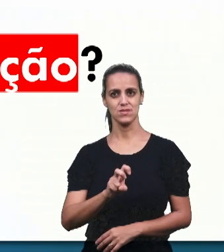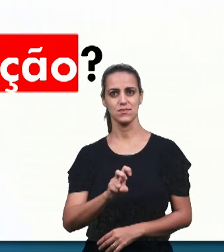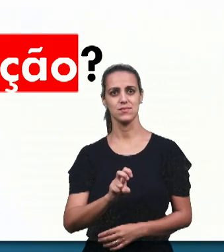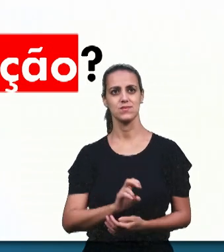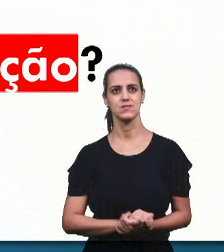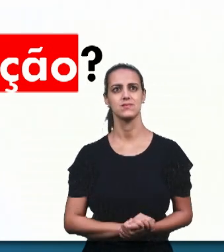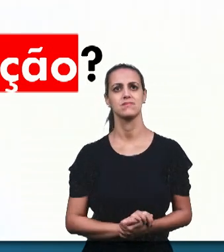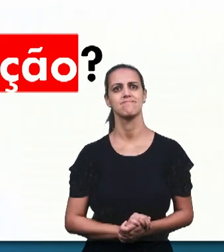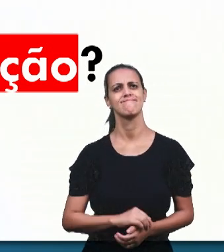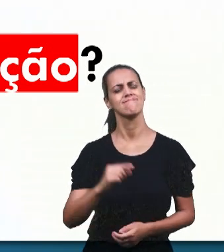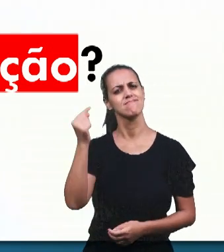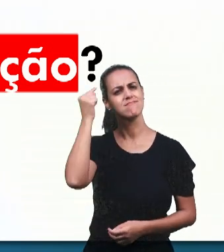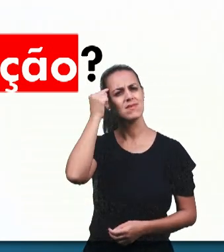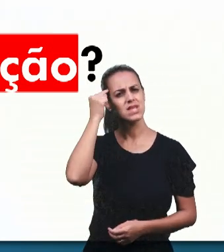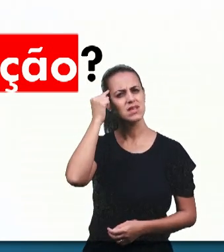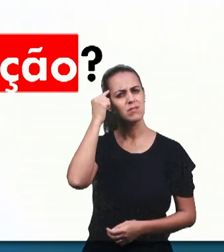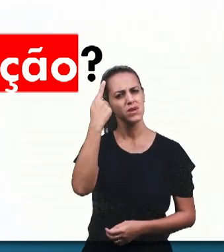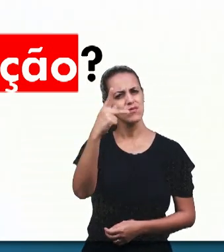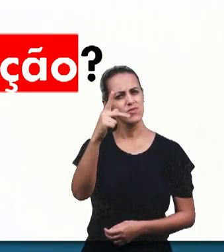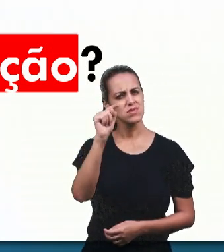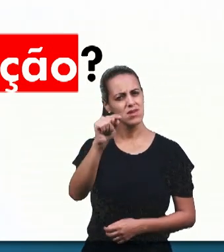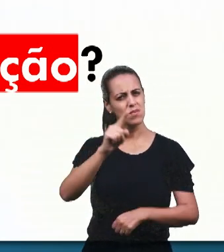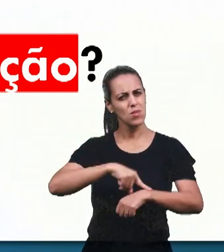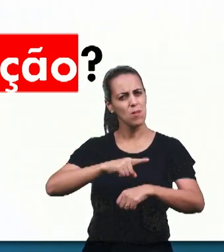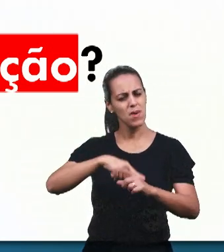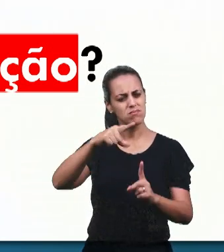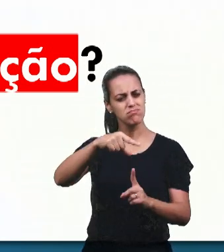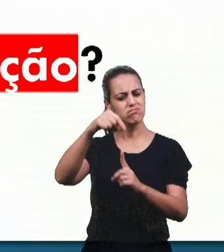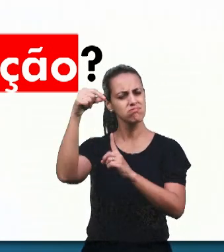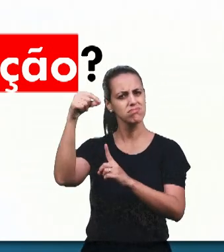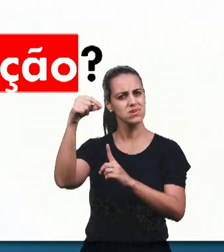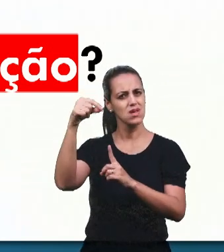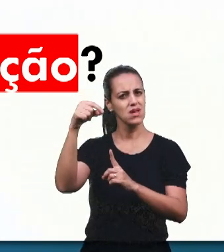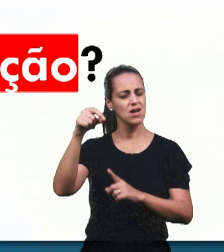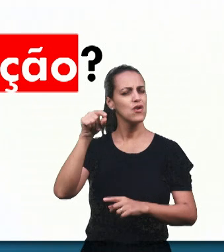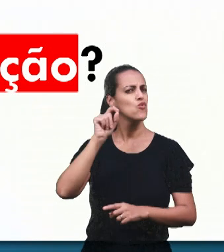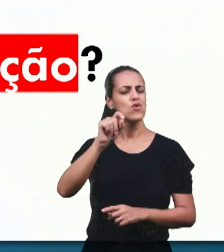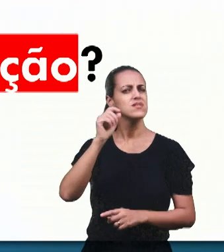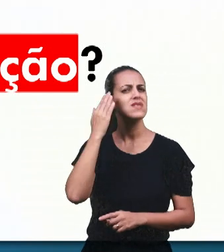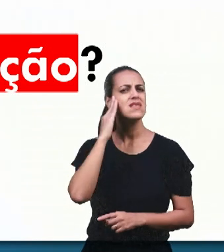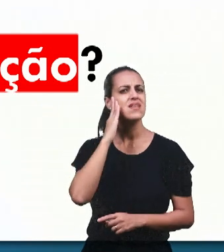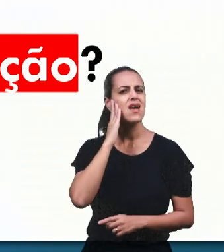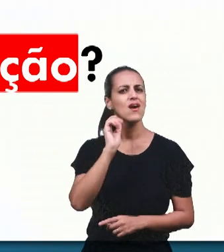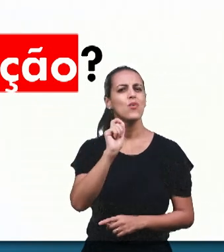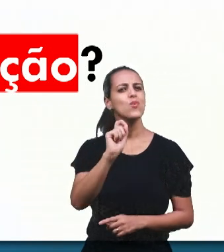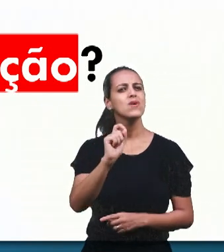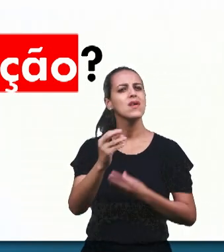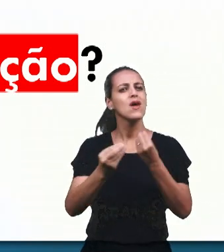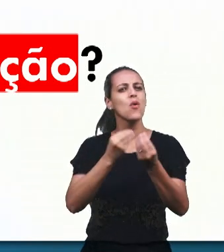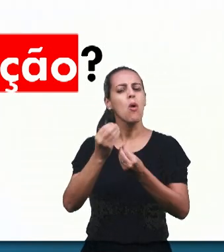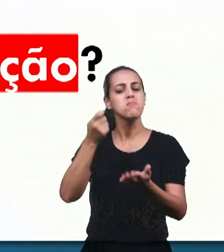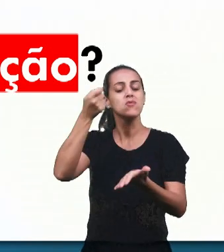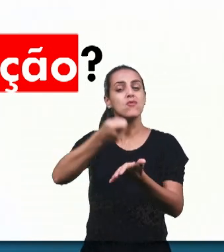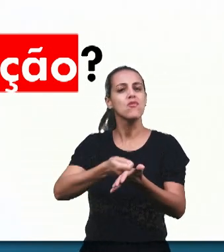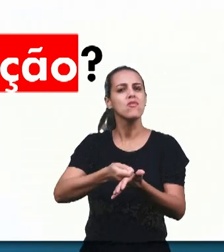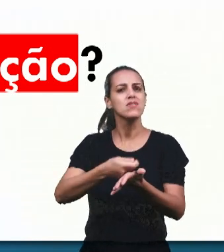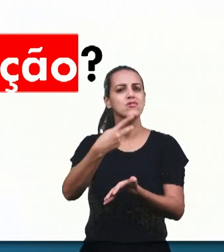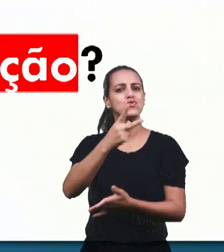la conscience de votre élection, qu'est-ce que vous comprenez qui va confirmer dans votre vie?